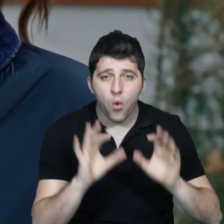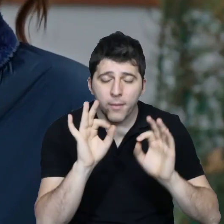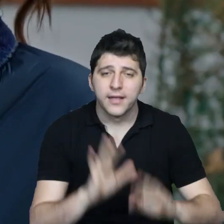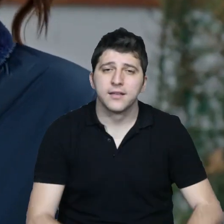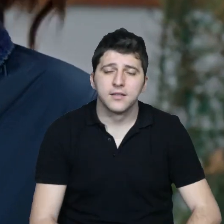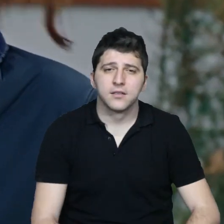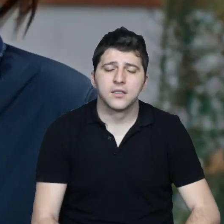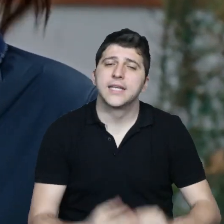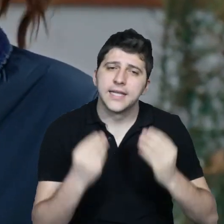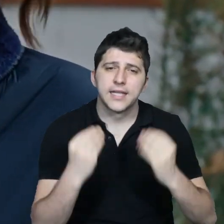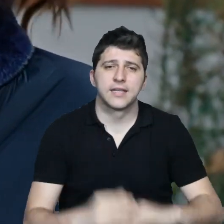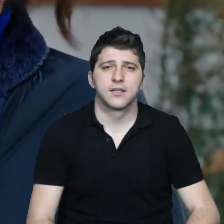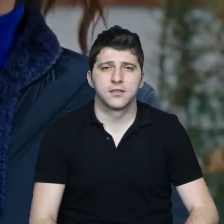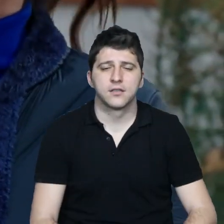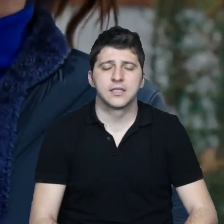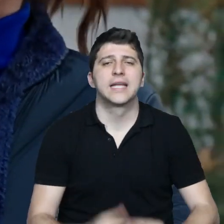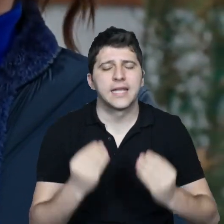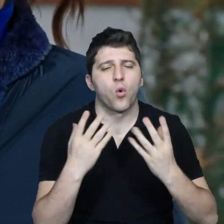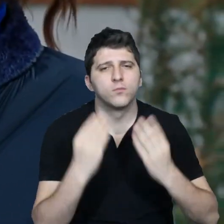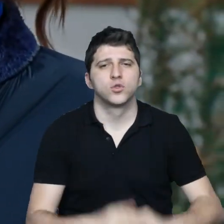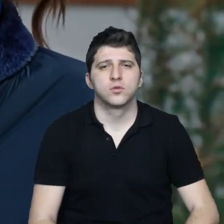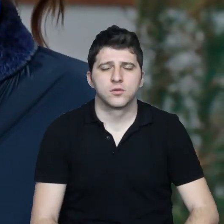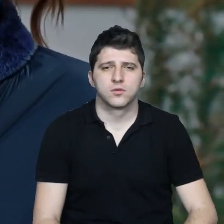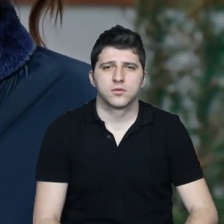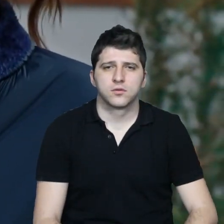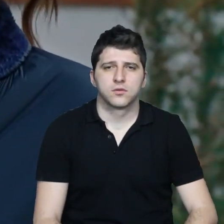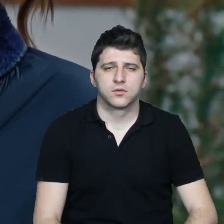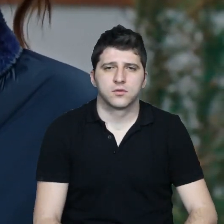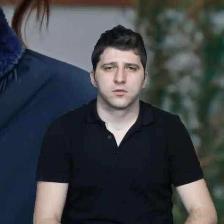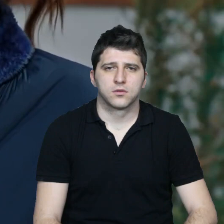mi? İyi. İyi olmuş.